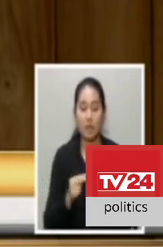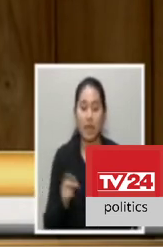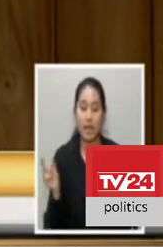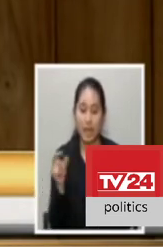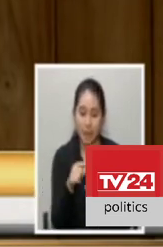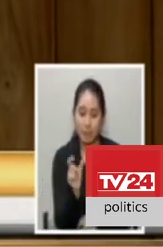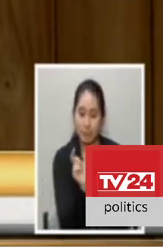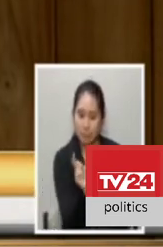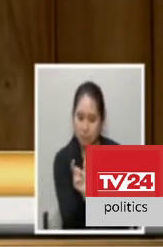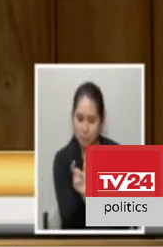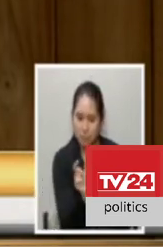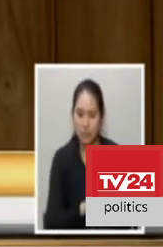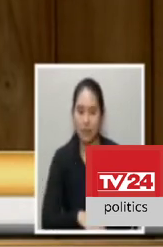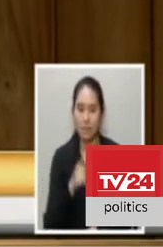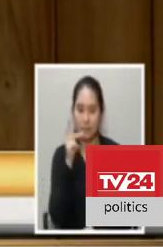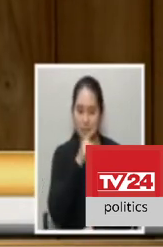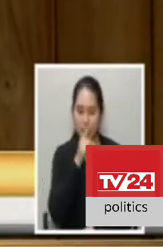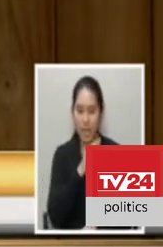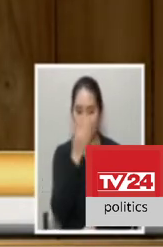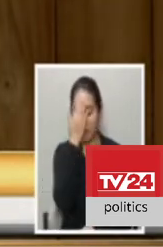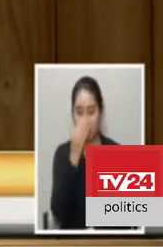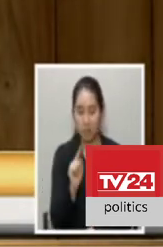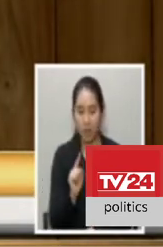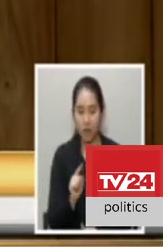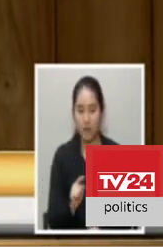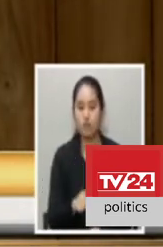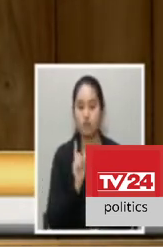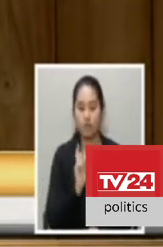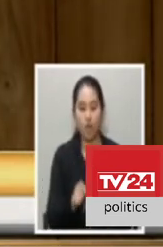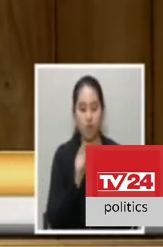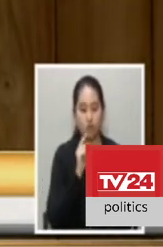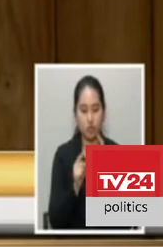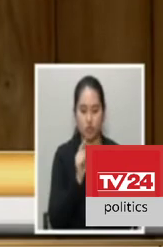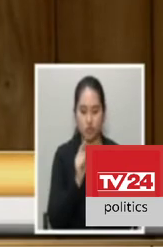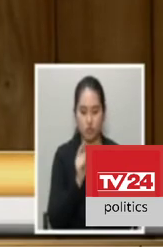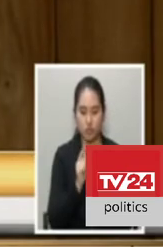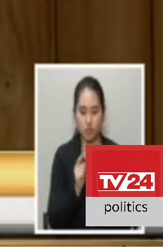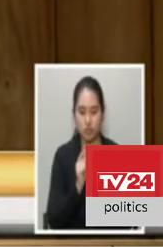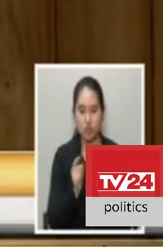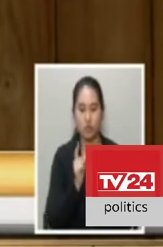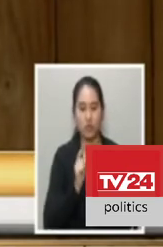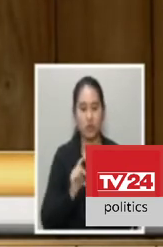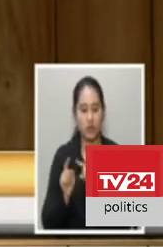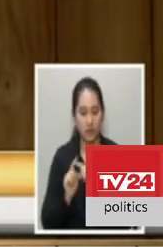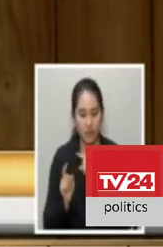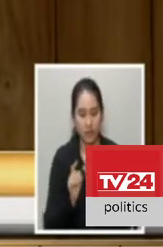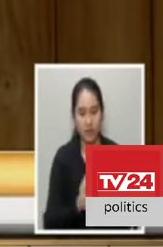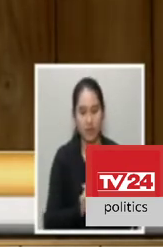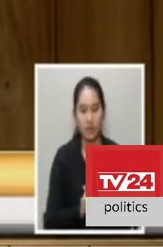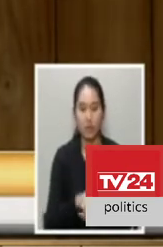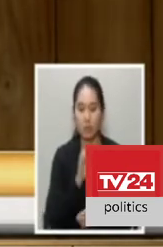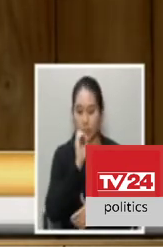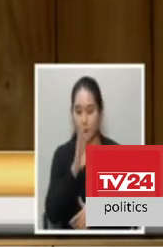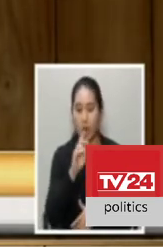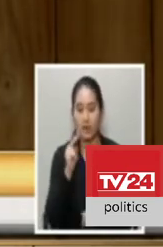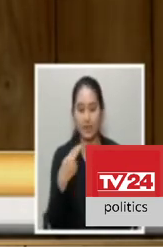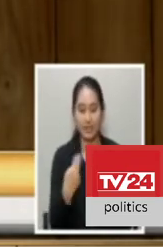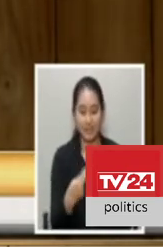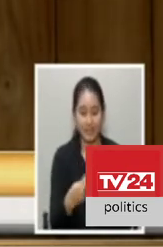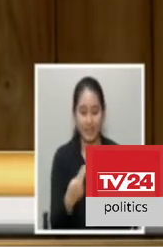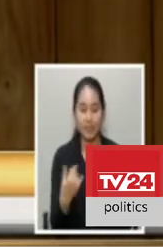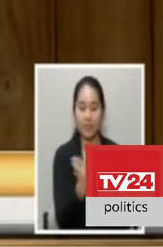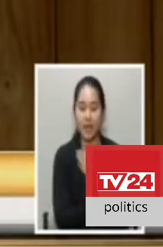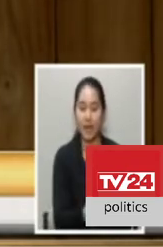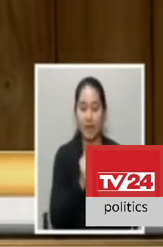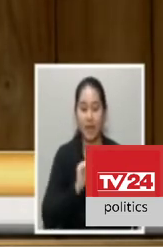เพราะว่าปกติแล้วจะเป็นเวิร์ดดิ้งที่ต้องมาเจรจากันนะในการที่จะมีการระบุชื่อประเทศใดประเทศหนึ่งแ